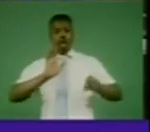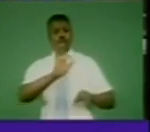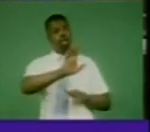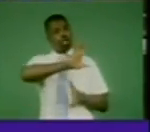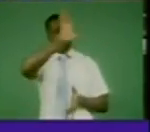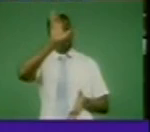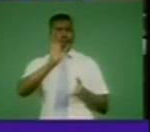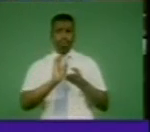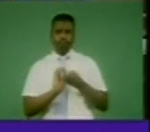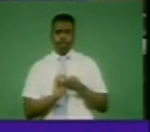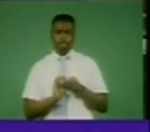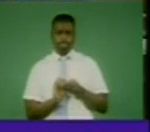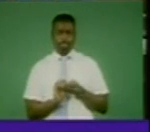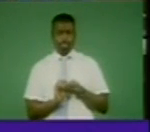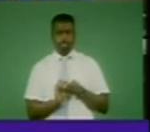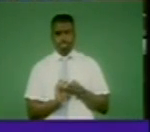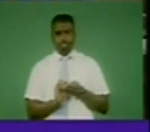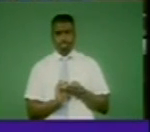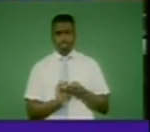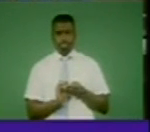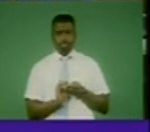hadi 121